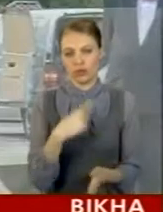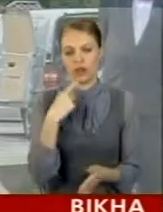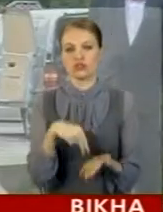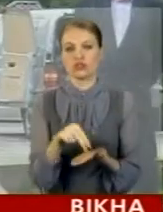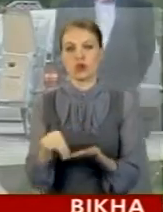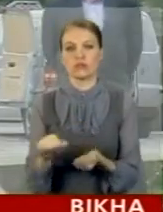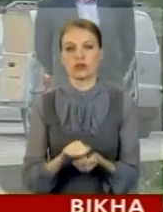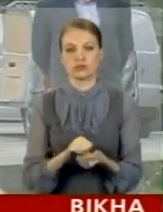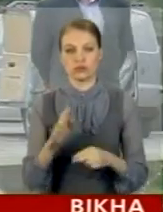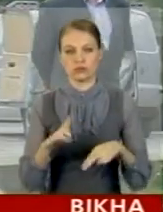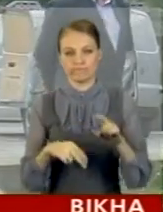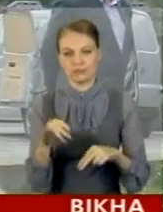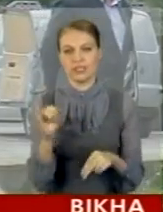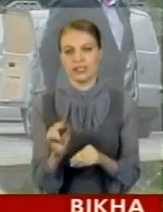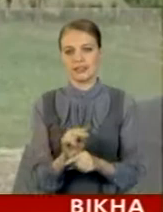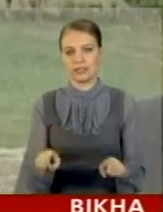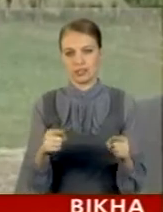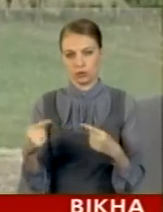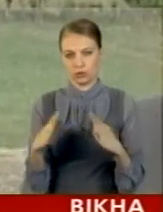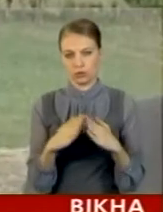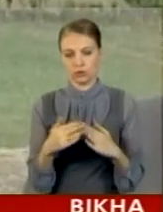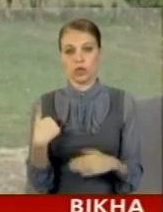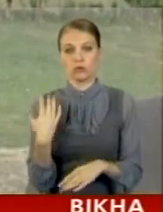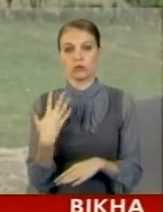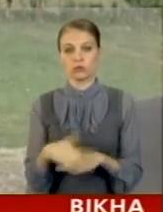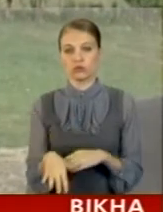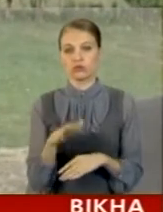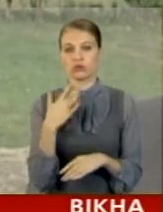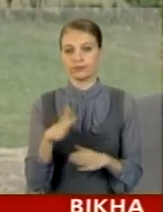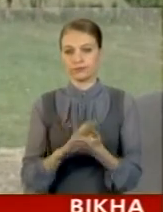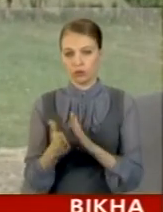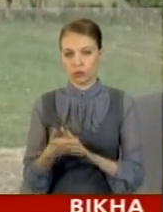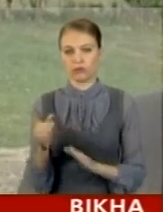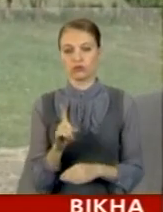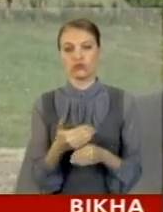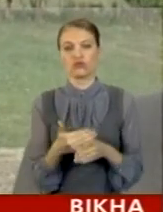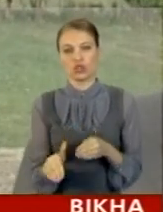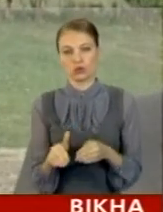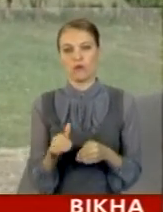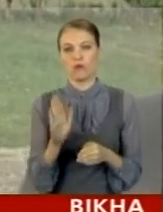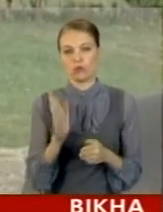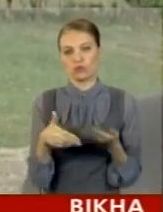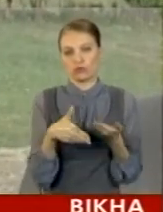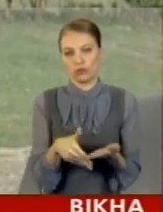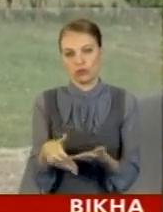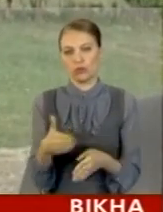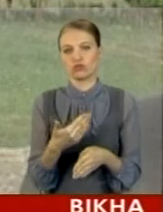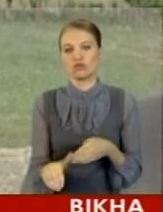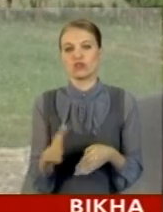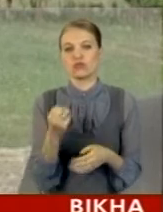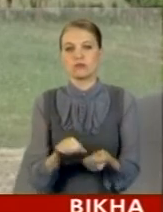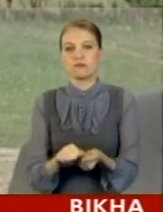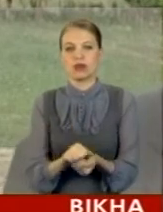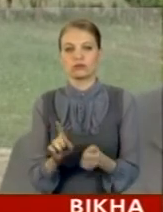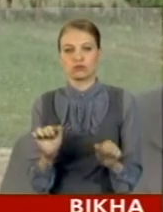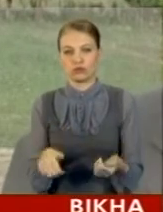закуплять будматеріали та відремонтують оселі. Ми вже з директором лісгоспу домовилися, що частково ліс будемо допомагати, частково ще